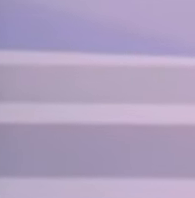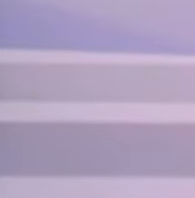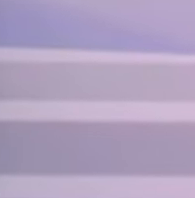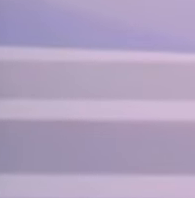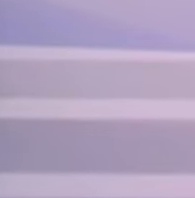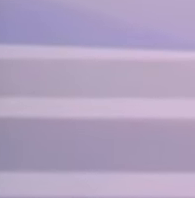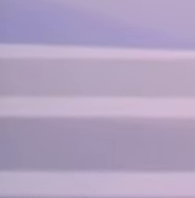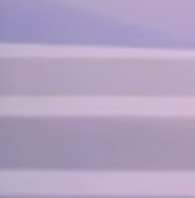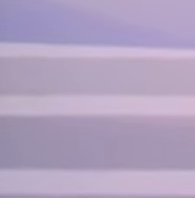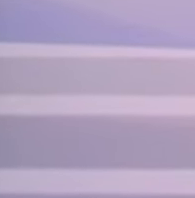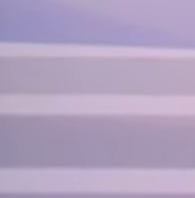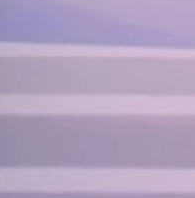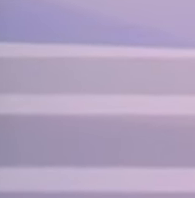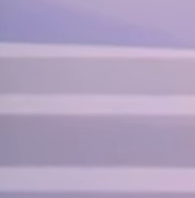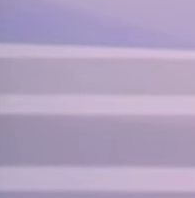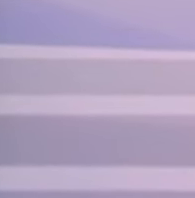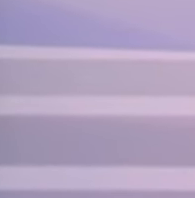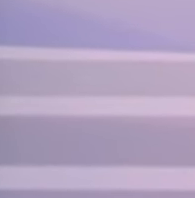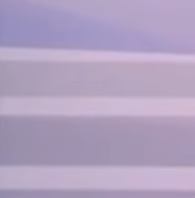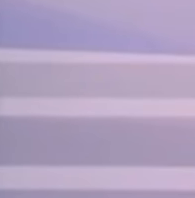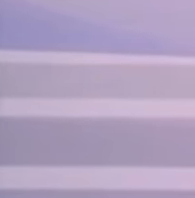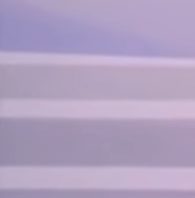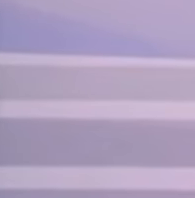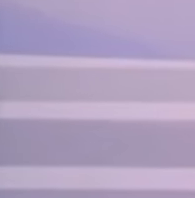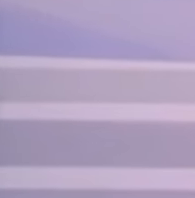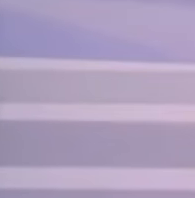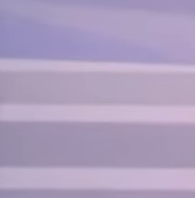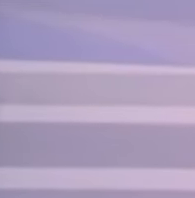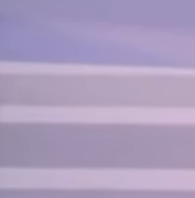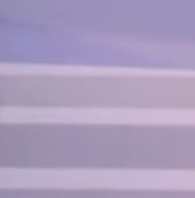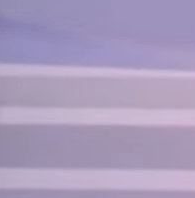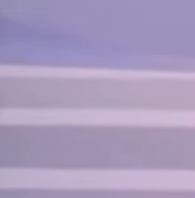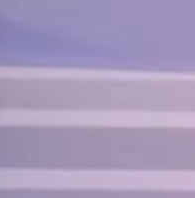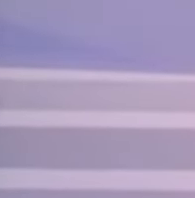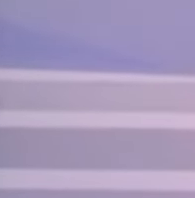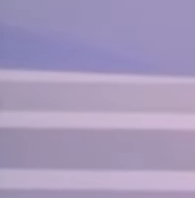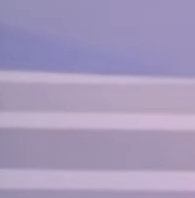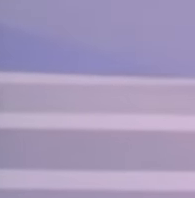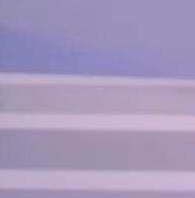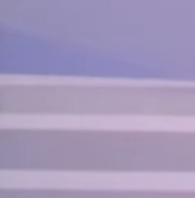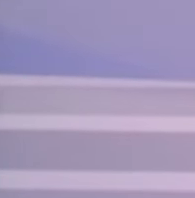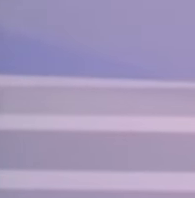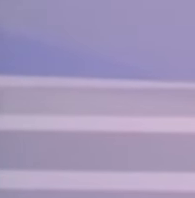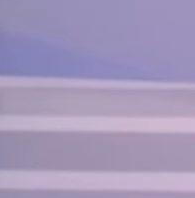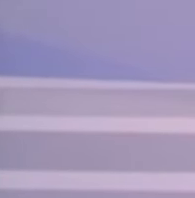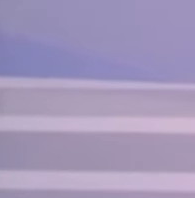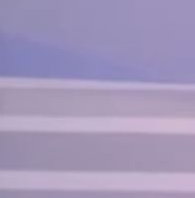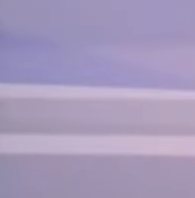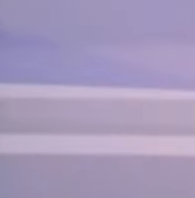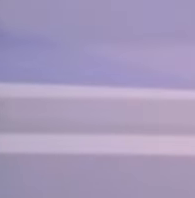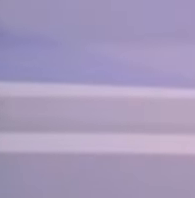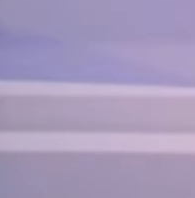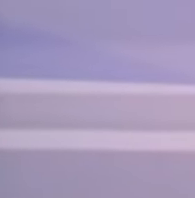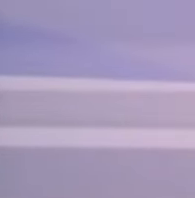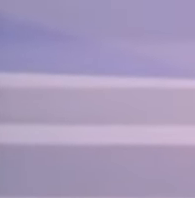Baka puso, patuloy na tumutok sa mga balita, mag-subscribe sa GMA Integrated News sa YouTube. Sa mga kapuso